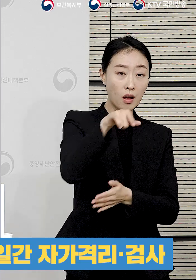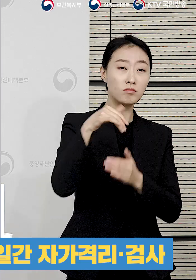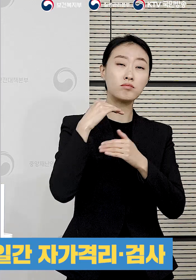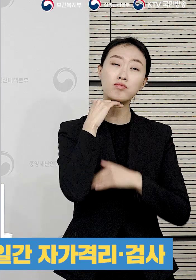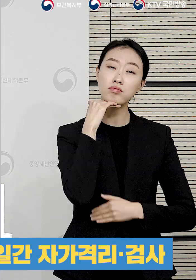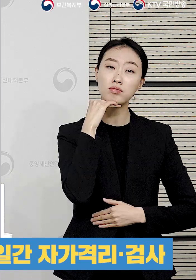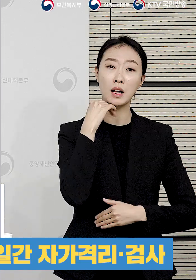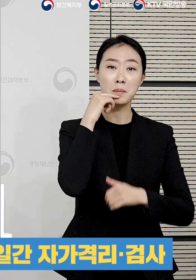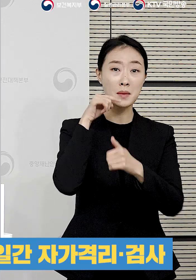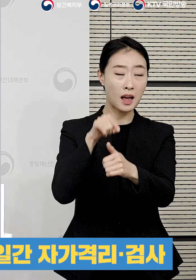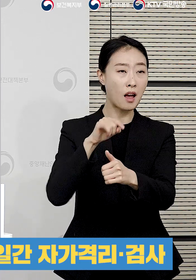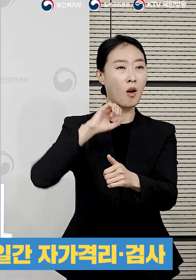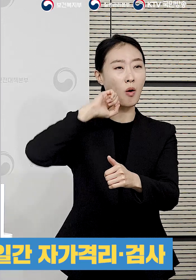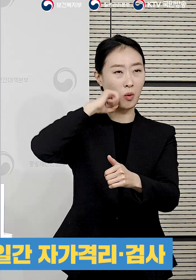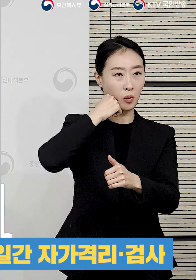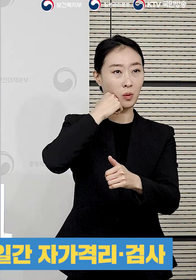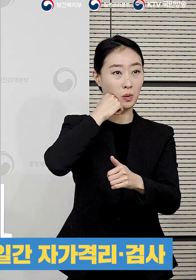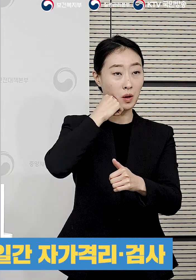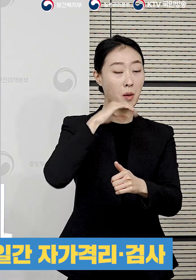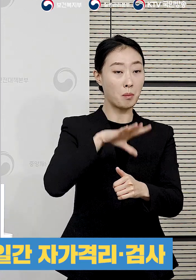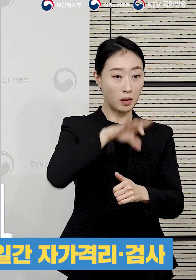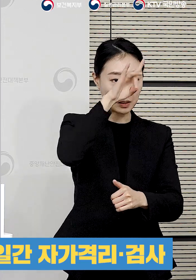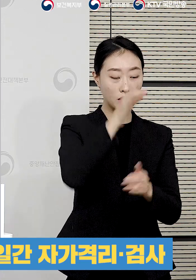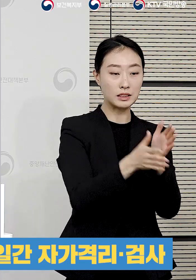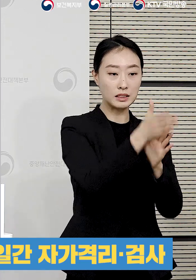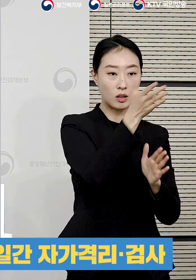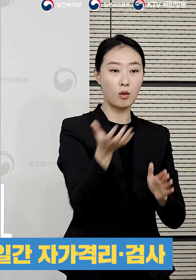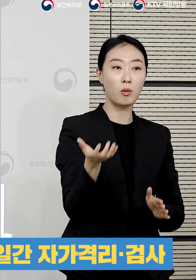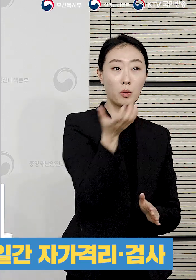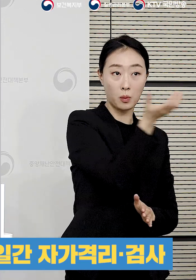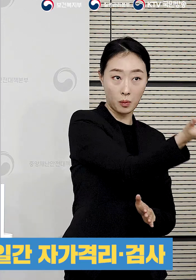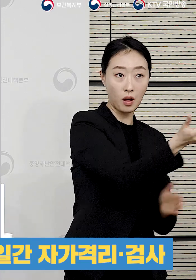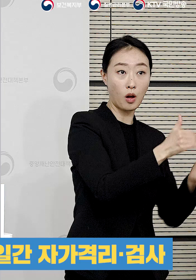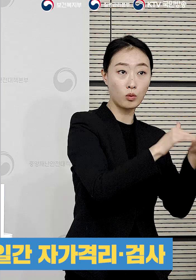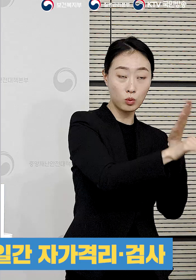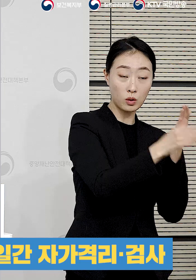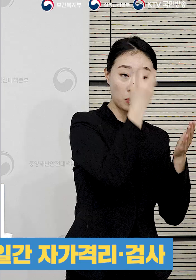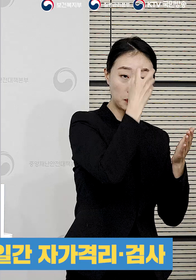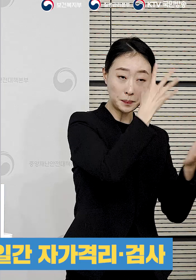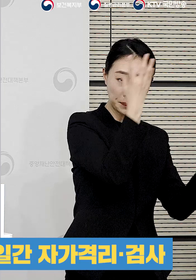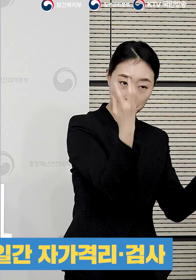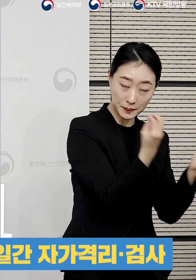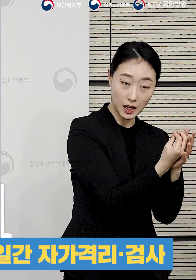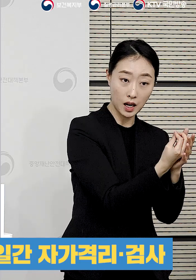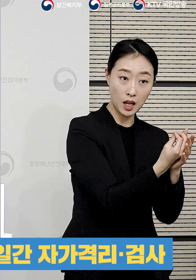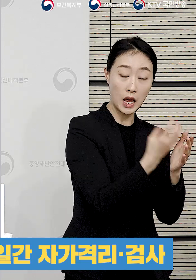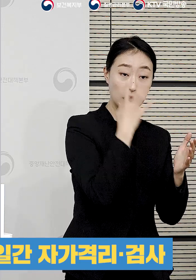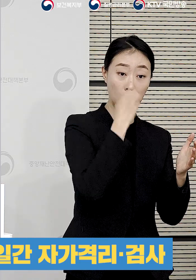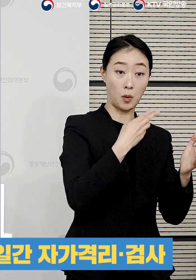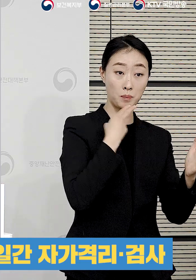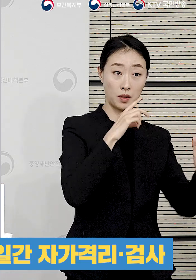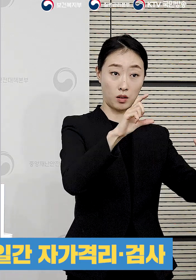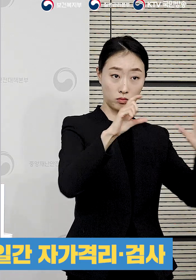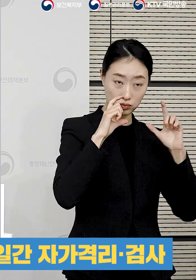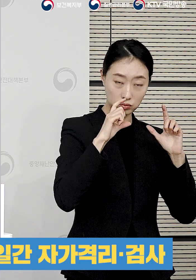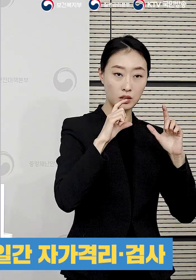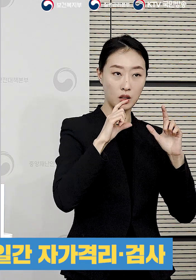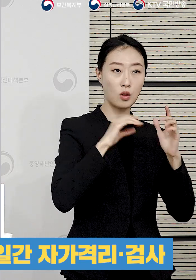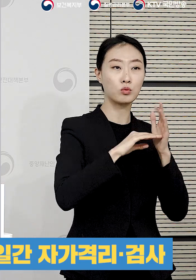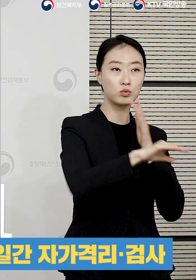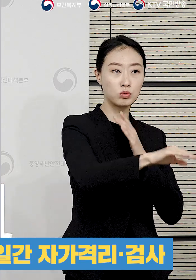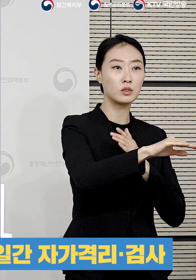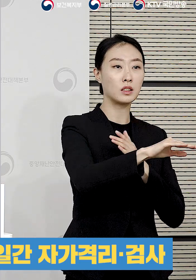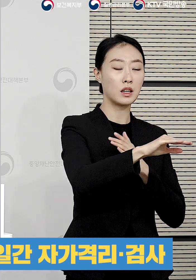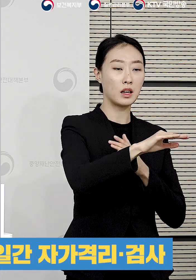검사를 하기에는 좀 여의치가 않기 때문에 일정 부분 시설로 옮겨놓고 그 시설에서 검사를 다 해서 음성임을 확인하고